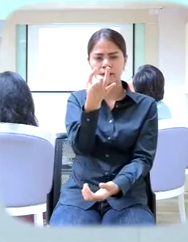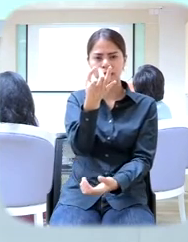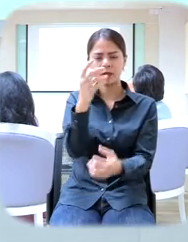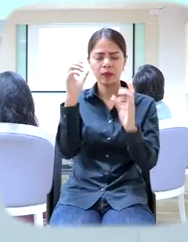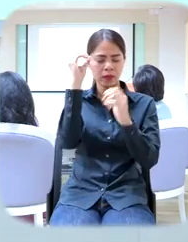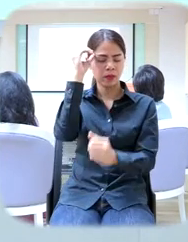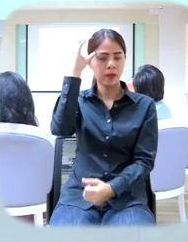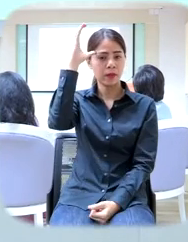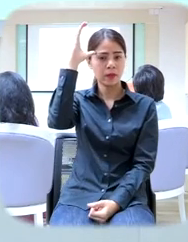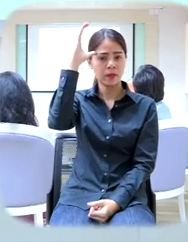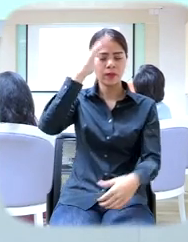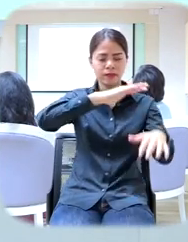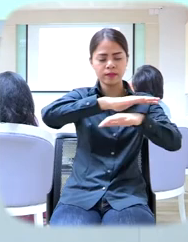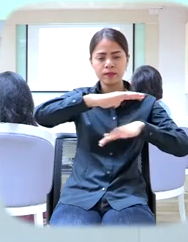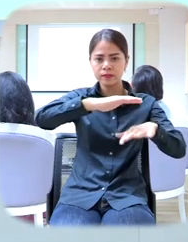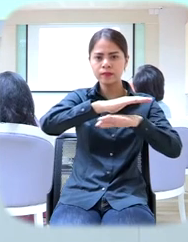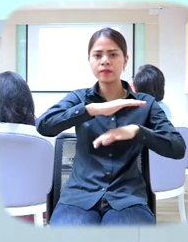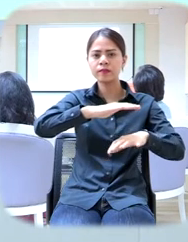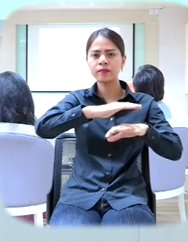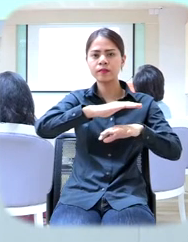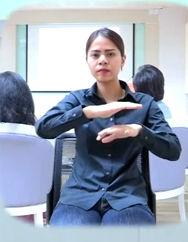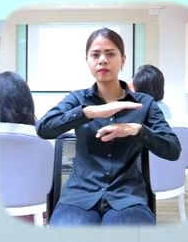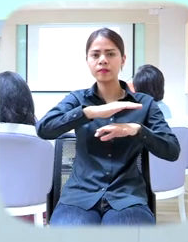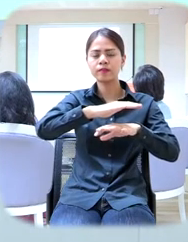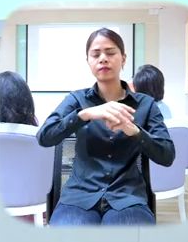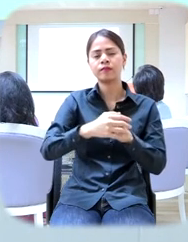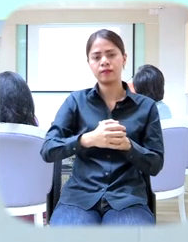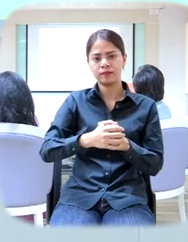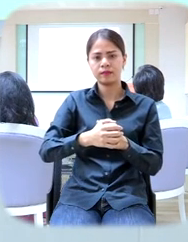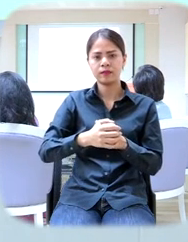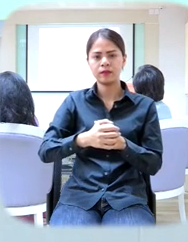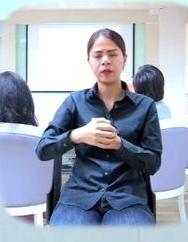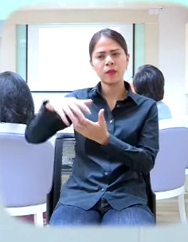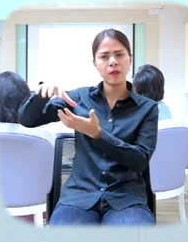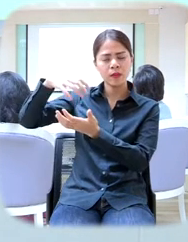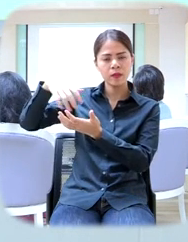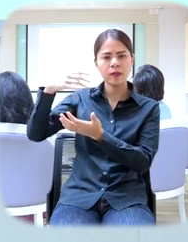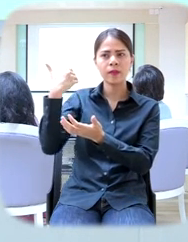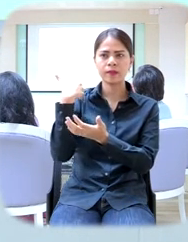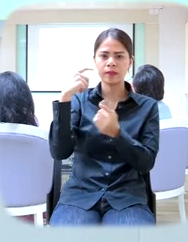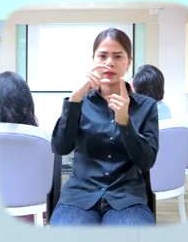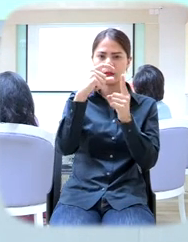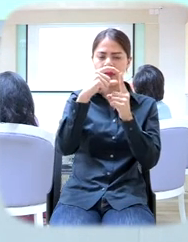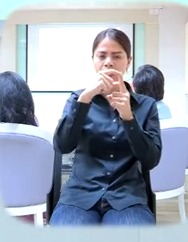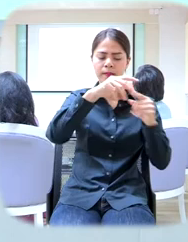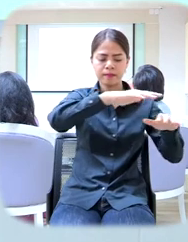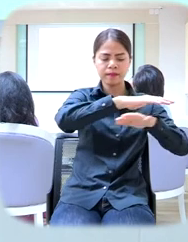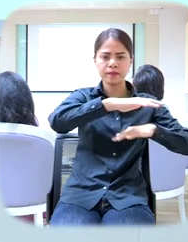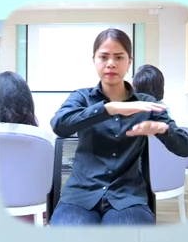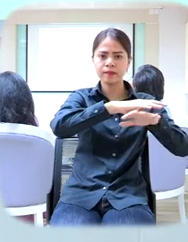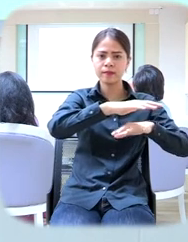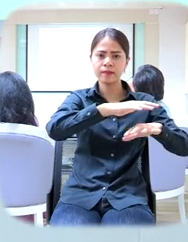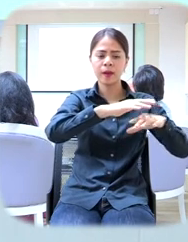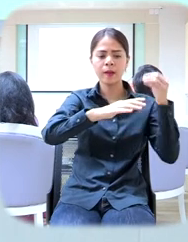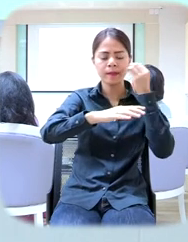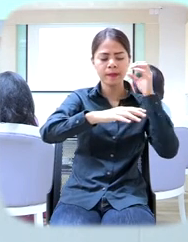ความรู้ที่เป็นพื้นถิ่นหรือท้องถิ่นในที่แปลมาจากคำว่า indigenous และอาจารย์ก็พูดนิดนึงว่าคำว่าพื้นถิ่นหรือท้องถิ่นหรือ indigenous ผมไม่แน่ใจว่า